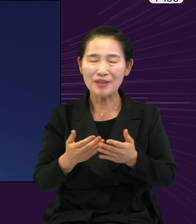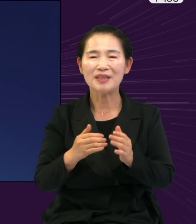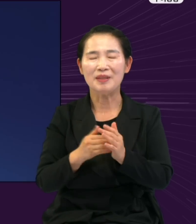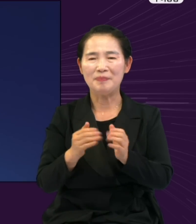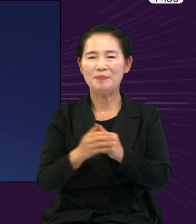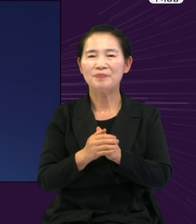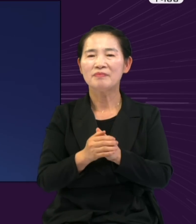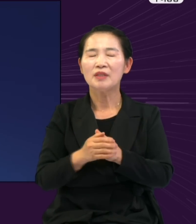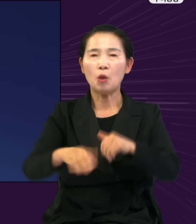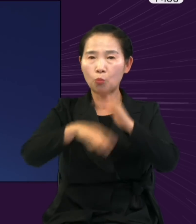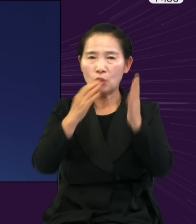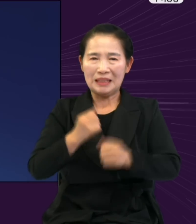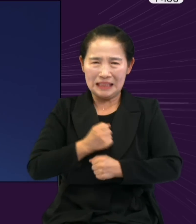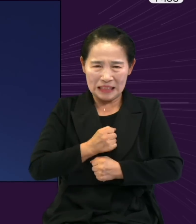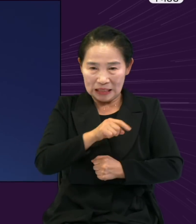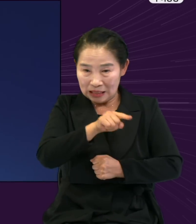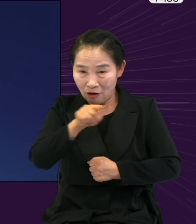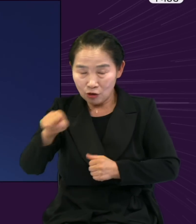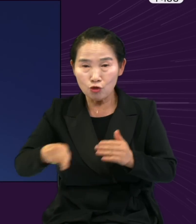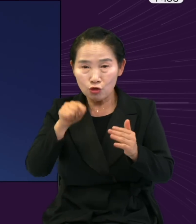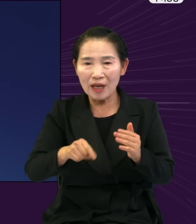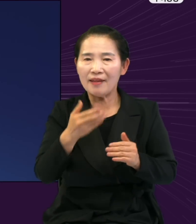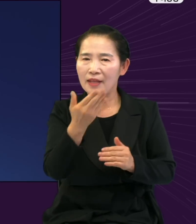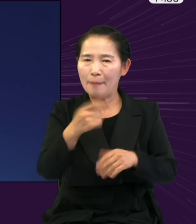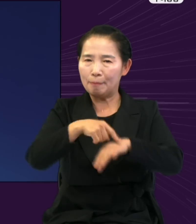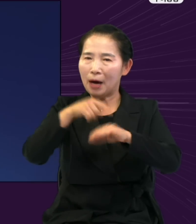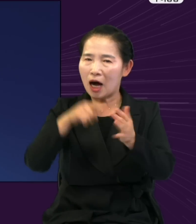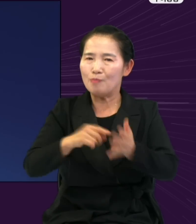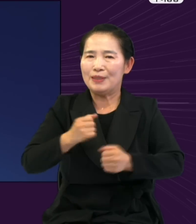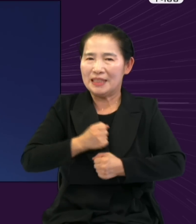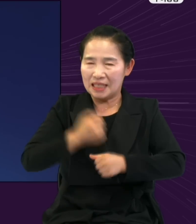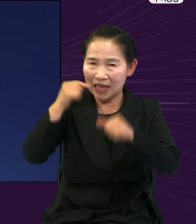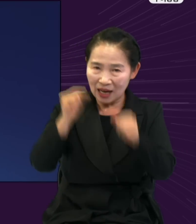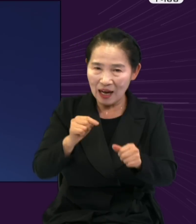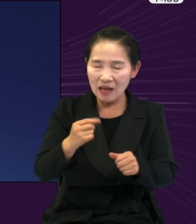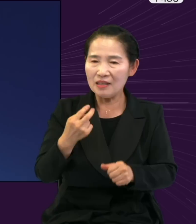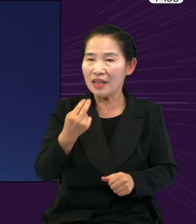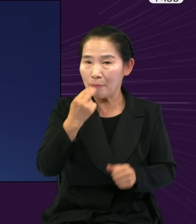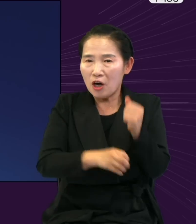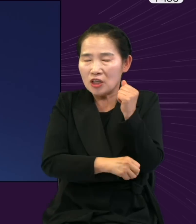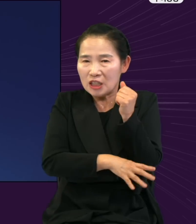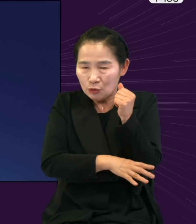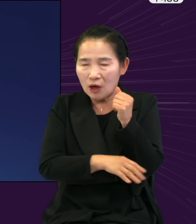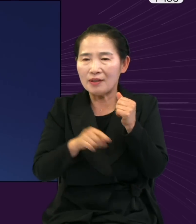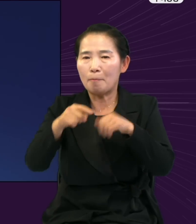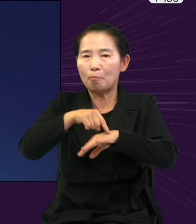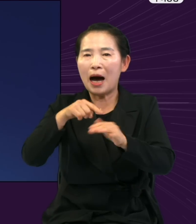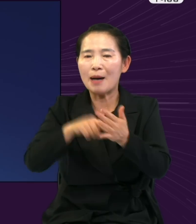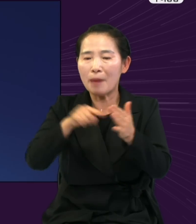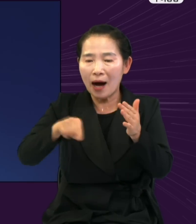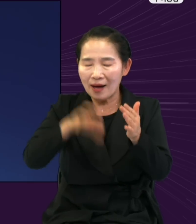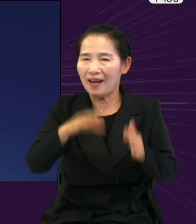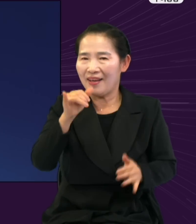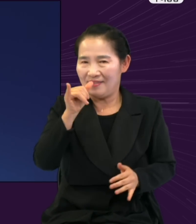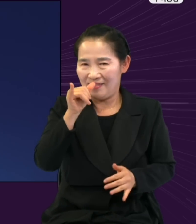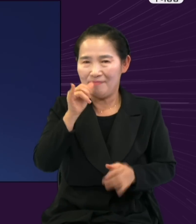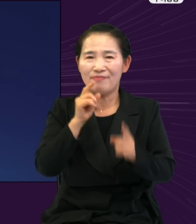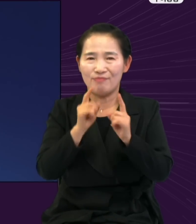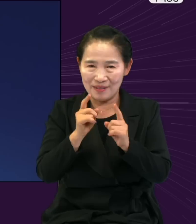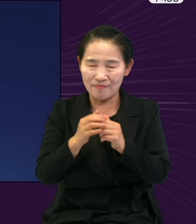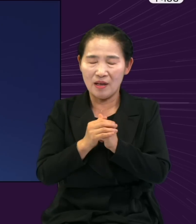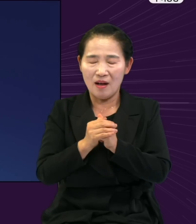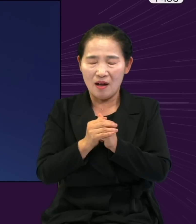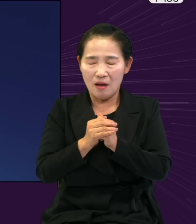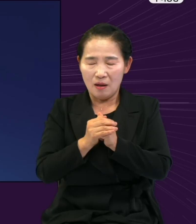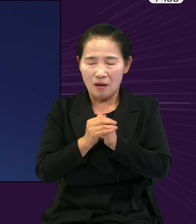모든 지킬 만한 것 중에 더욱 내 마음을 지키라. 생명의 근원이 이에서 남이니라. 이 말씀을 들은